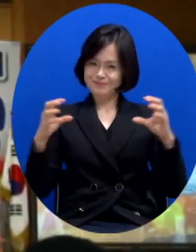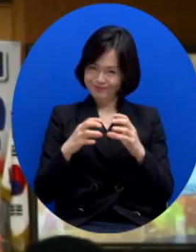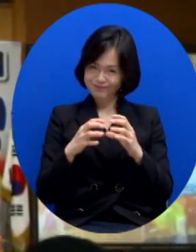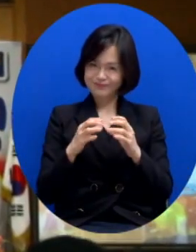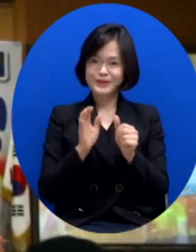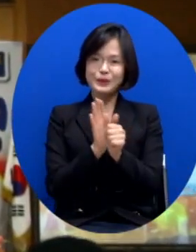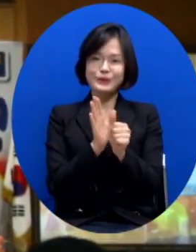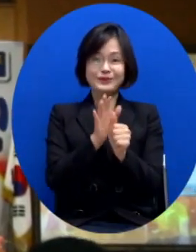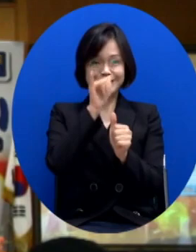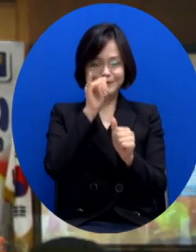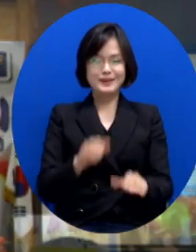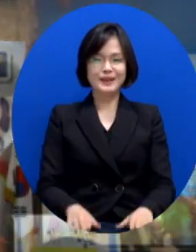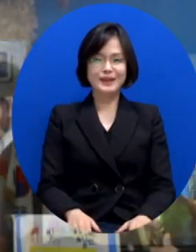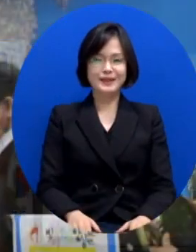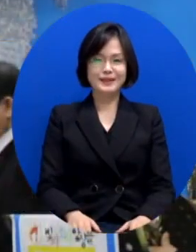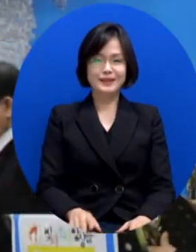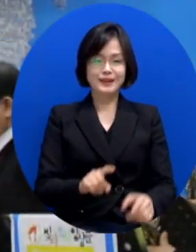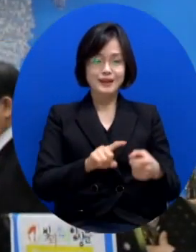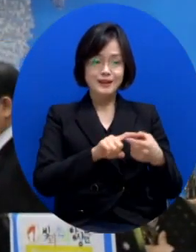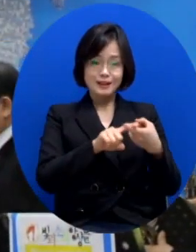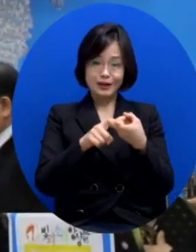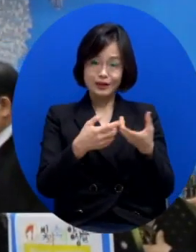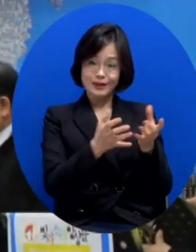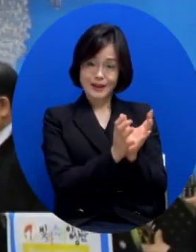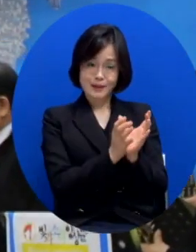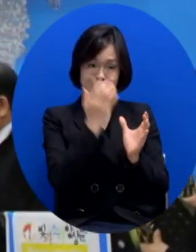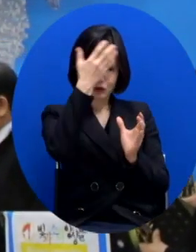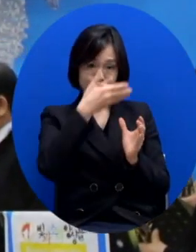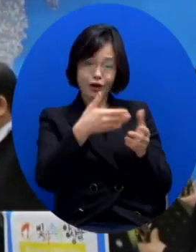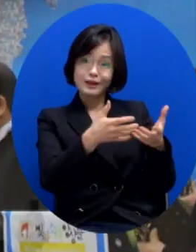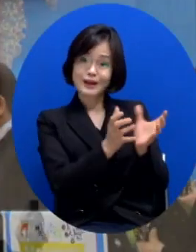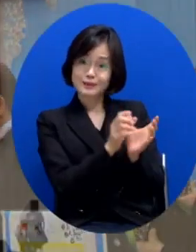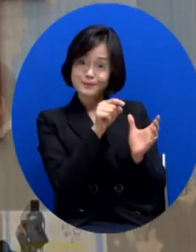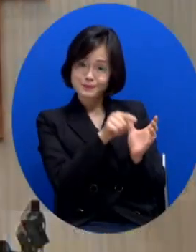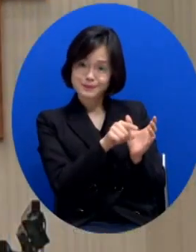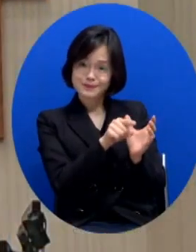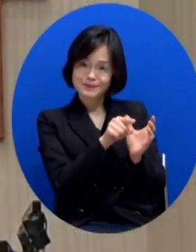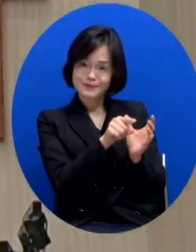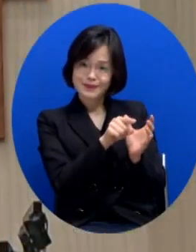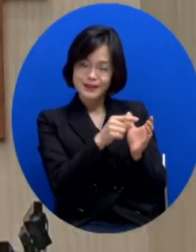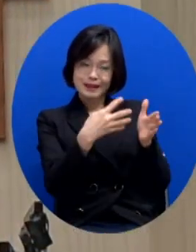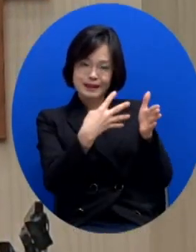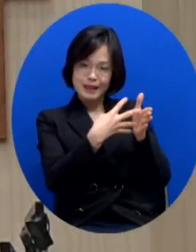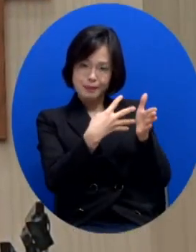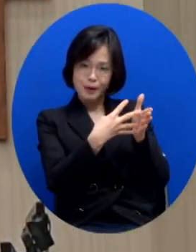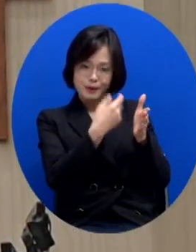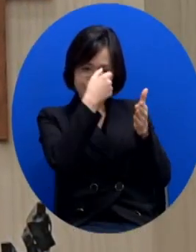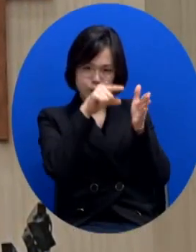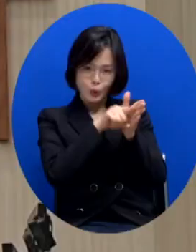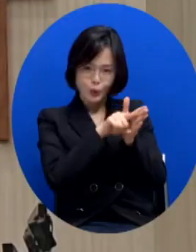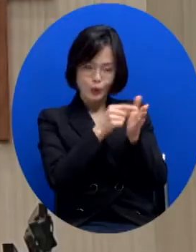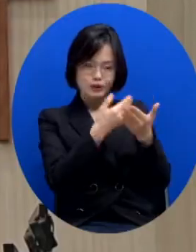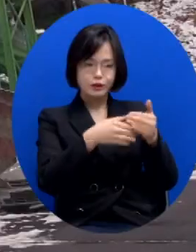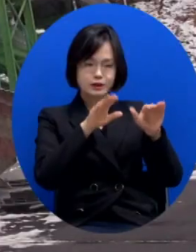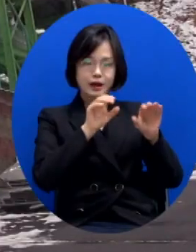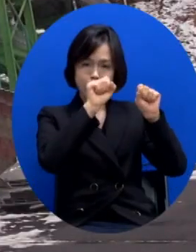2011년에 설립해 경제적으로 어려운 은퇴 목회자와 선교사 유가족 등을 지원해온 사단법인 기독교